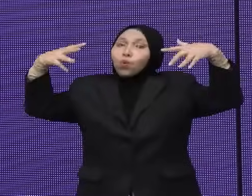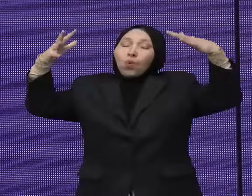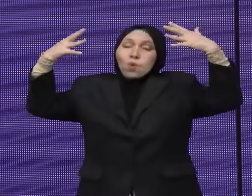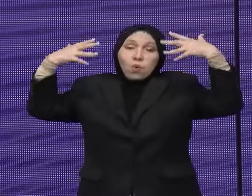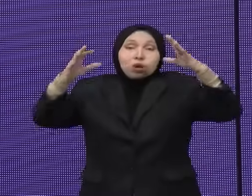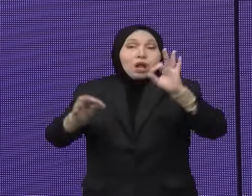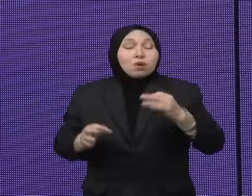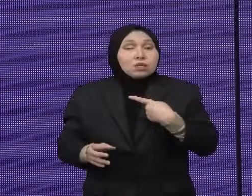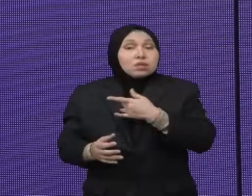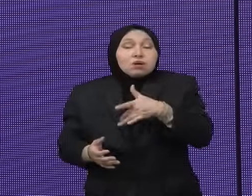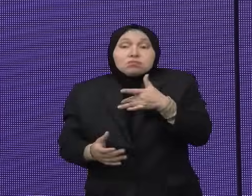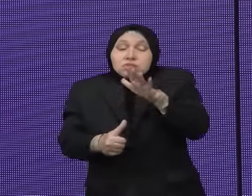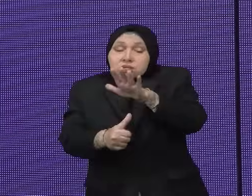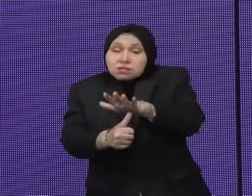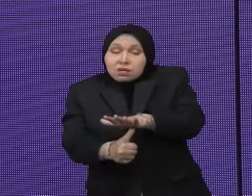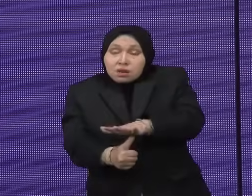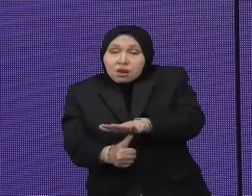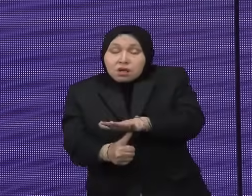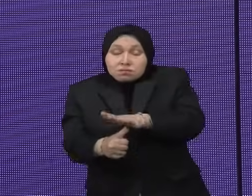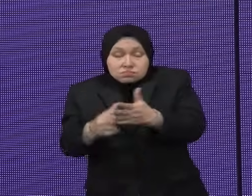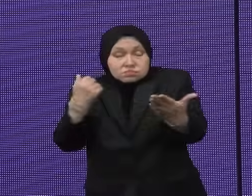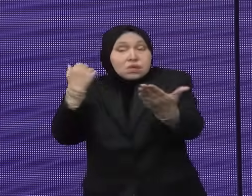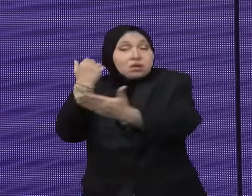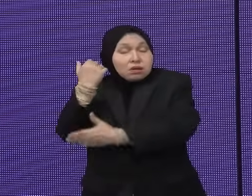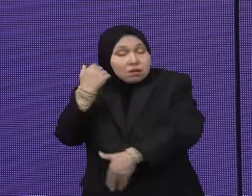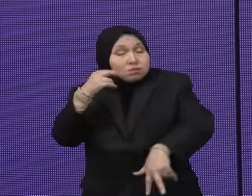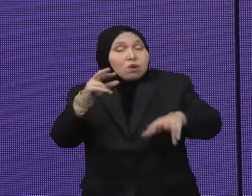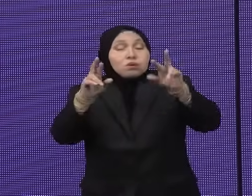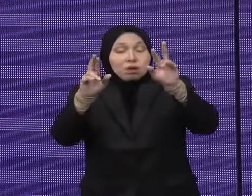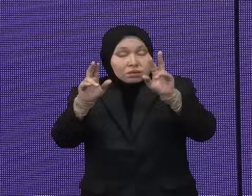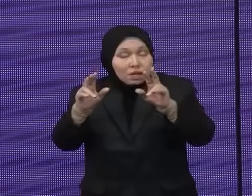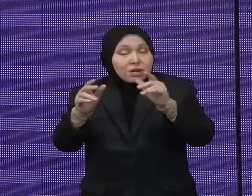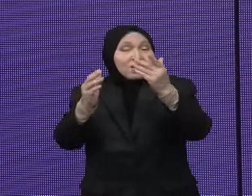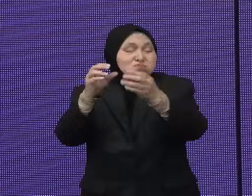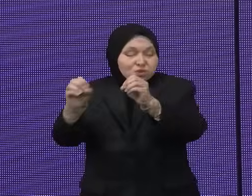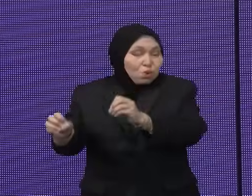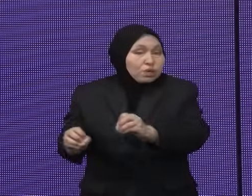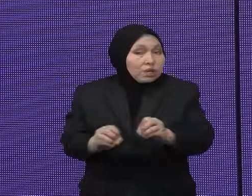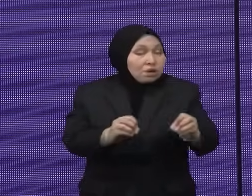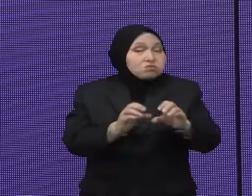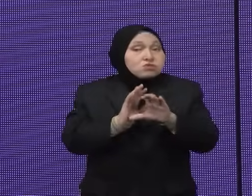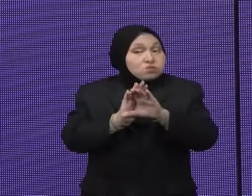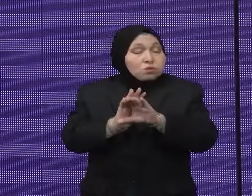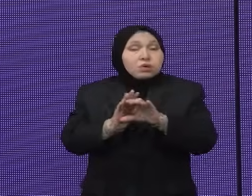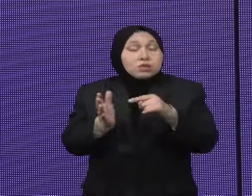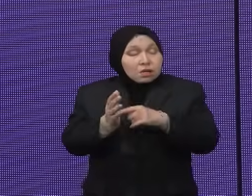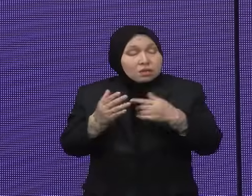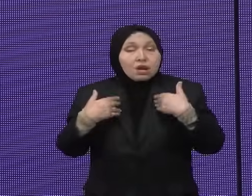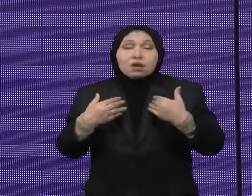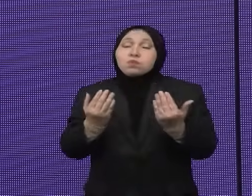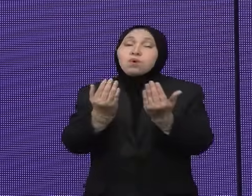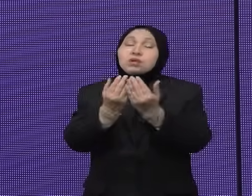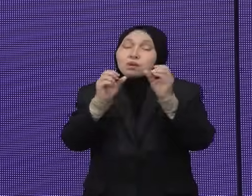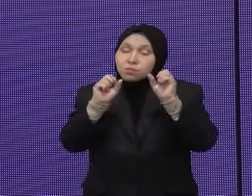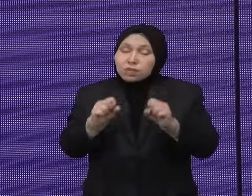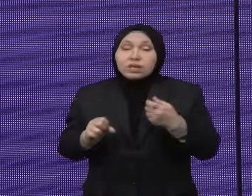Kalau kita rasa tertindas dalam sesebuah negeri, dalam sesebuah negara, dalam sesebuah organisasi contohnya, ini adalah antara doa yang